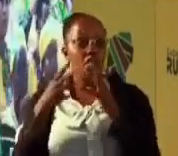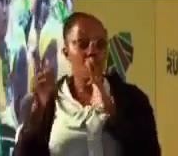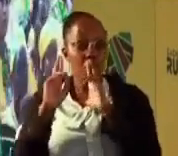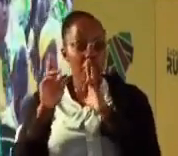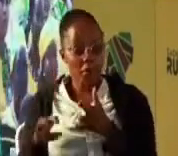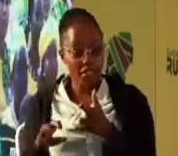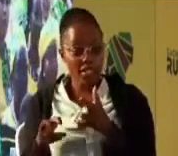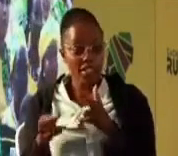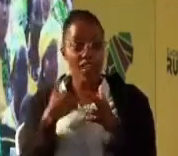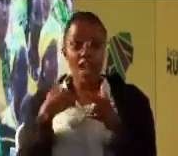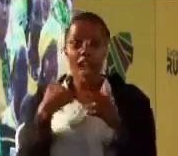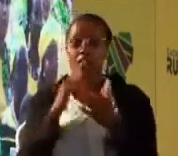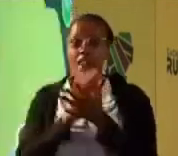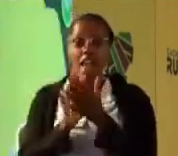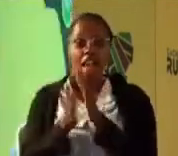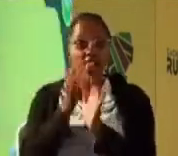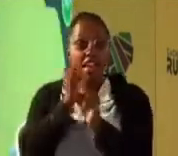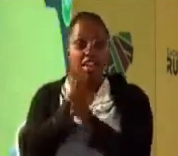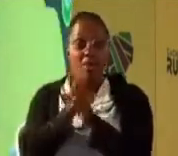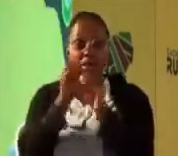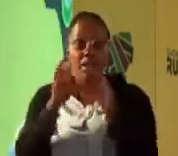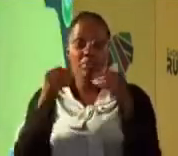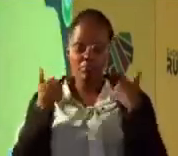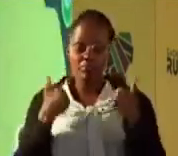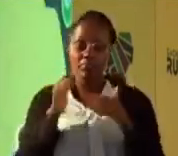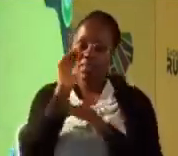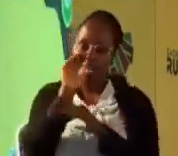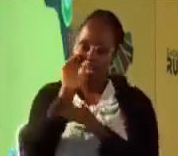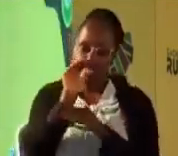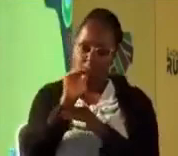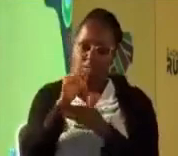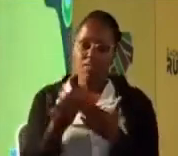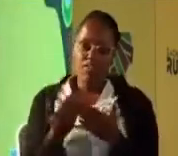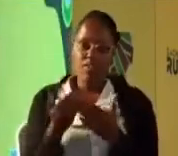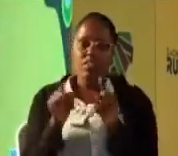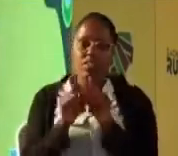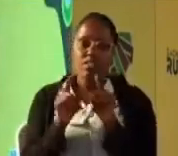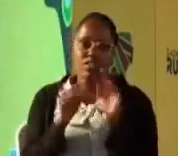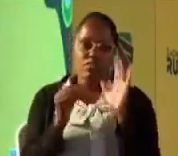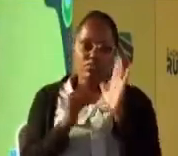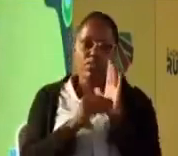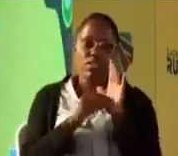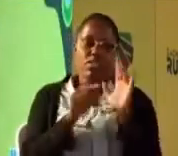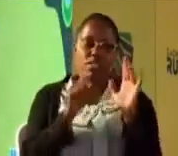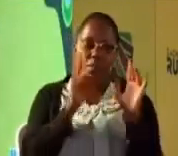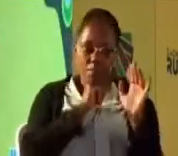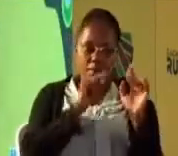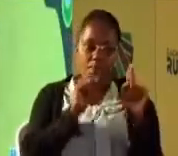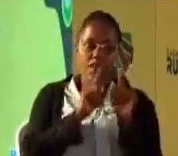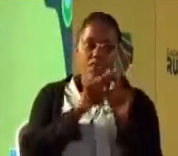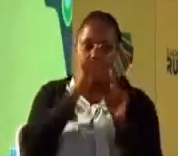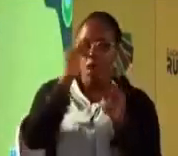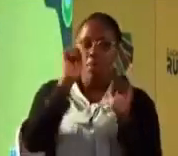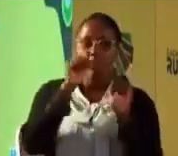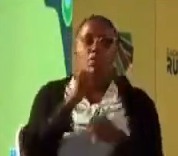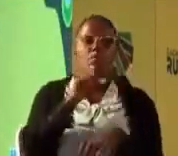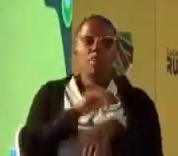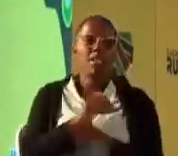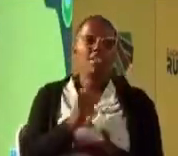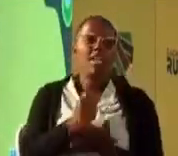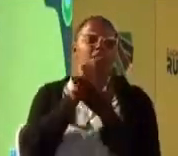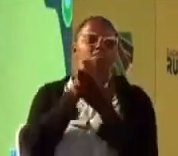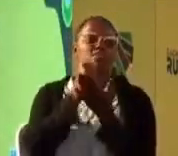kuripoti hakuna chenye unafanyiwa. Mi naomba mtuweke kwa teski ndio tupate